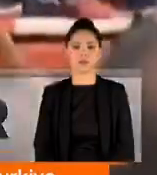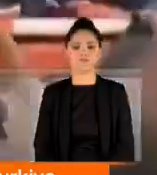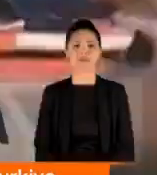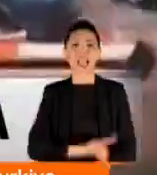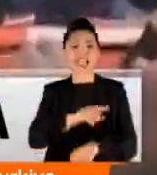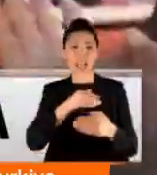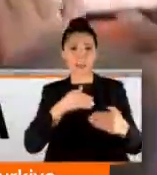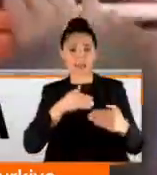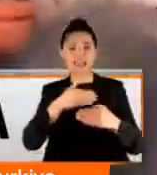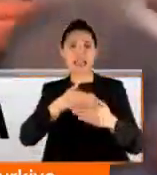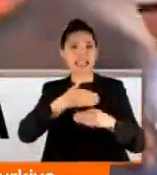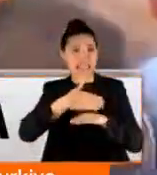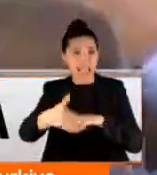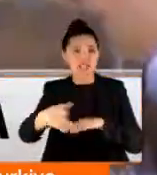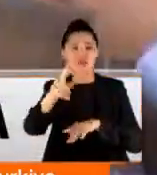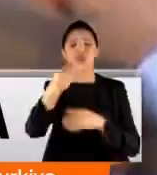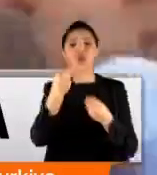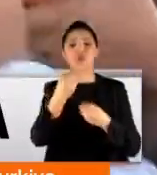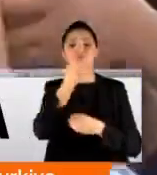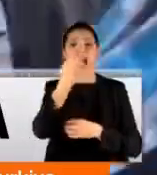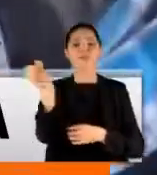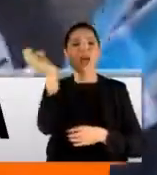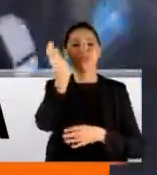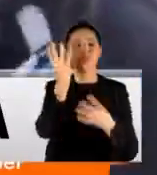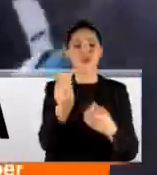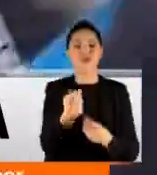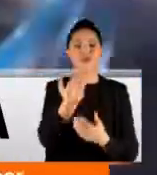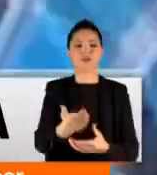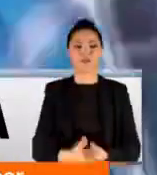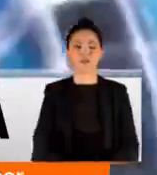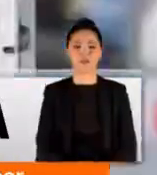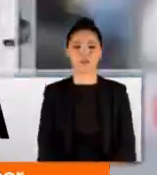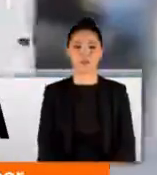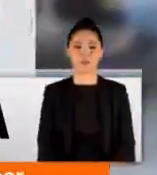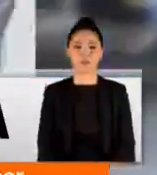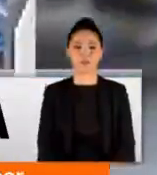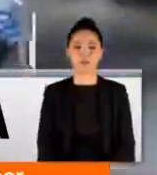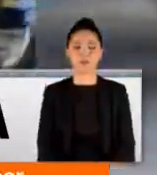Zaman geçtikçe güzel haberler de ard arda geldi. Kaldır.